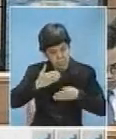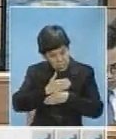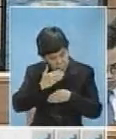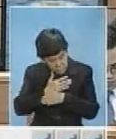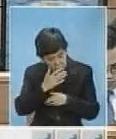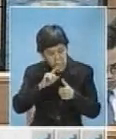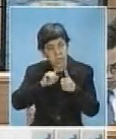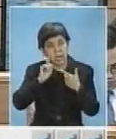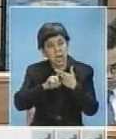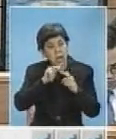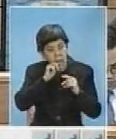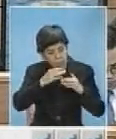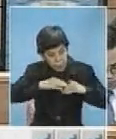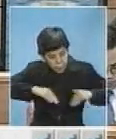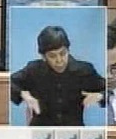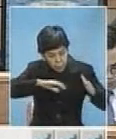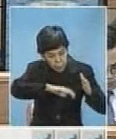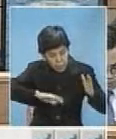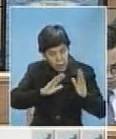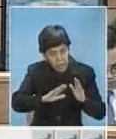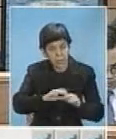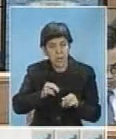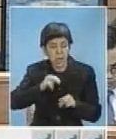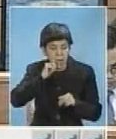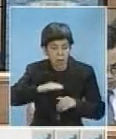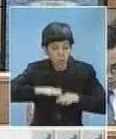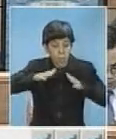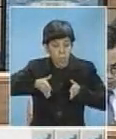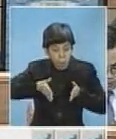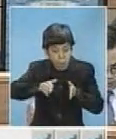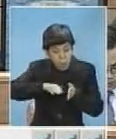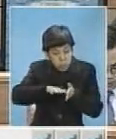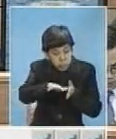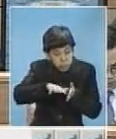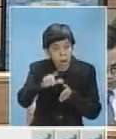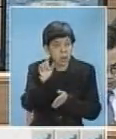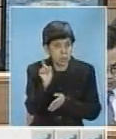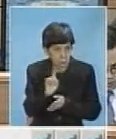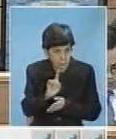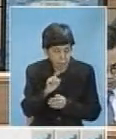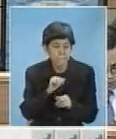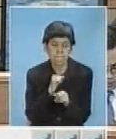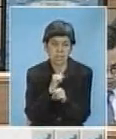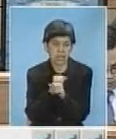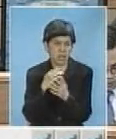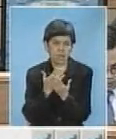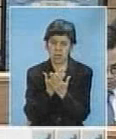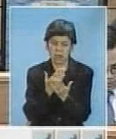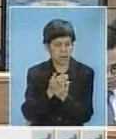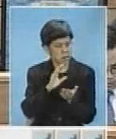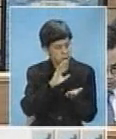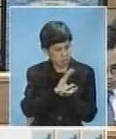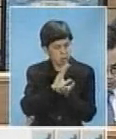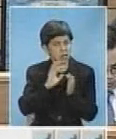างแหล่งเก็บน้ำบ้างฟลัดเวย์บ้างแต่ละโครงการล้วนแล้วแต่ต้องใช้เวลาในการดำเนิน